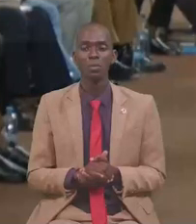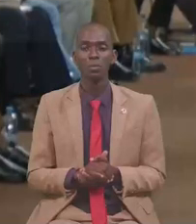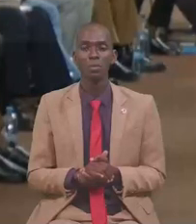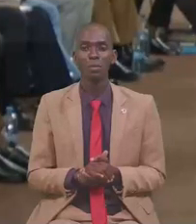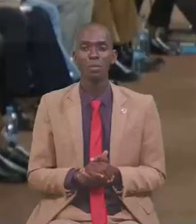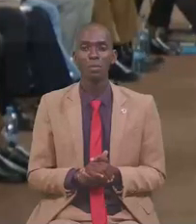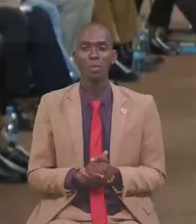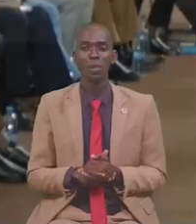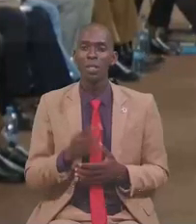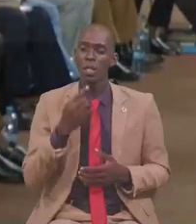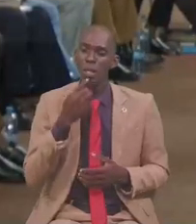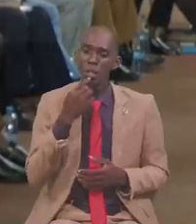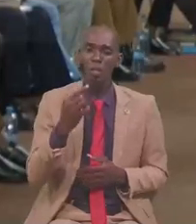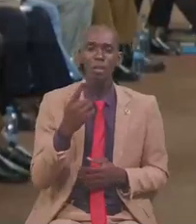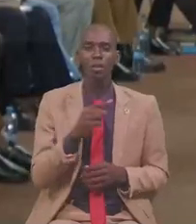Parle au Seigneur, pourquoi tu te mets debout?